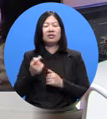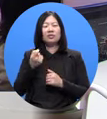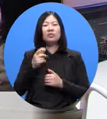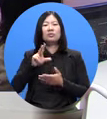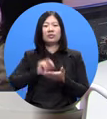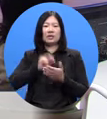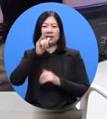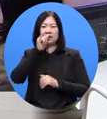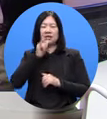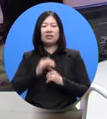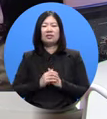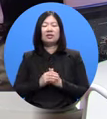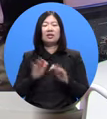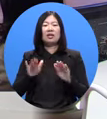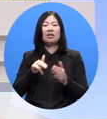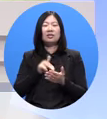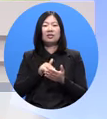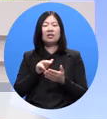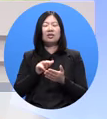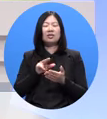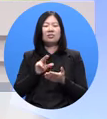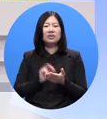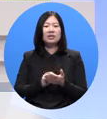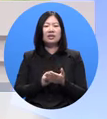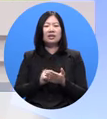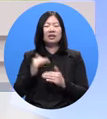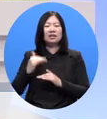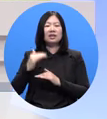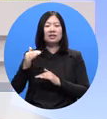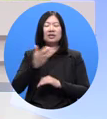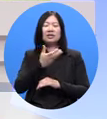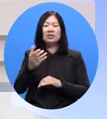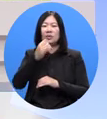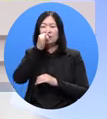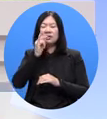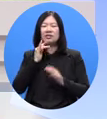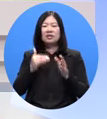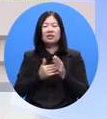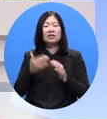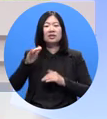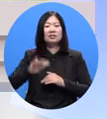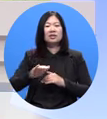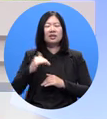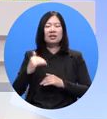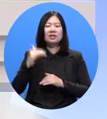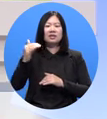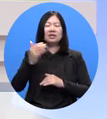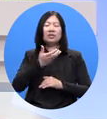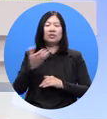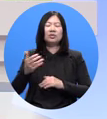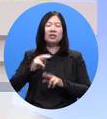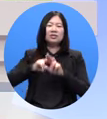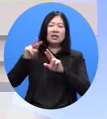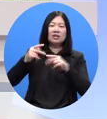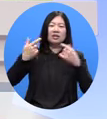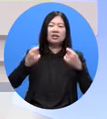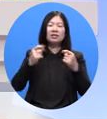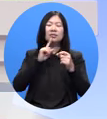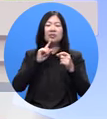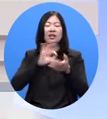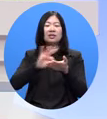문제가 있다고 생각을 합니다. 네, 현실적으로 이제 계층 이동이라는 게 있을 수 있다 하더라도 도대체 이건 계층 이동의 사다리니 뭐 이런 말을